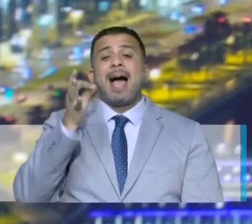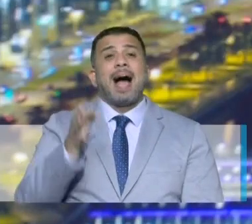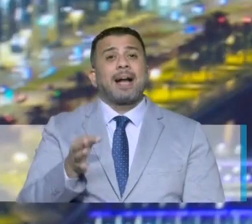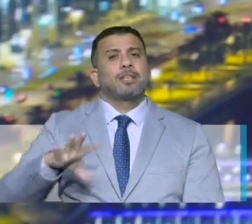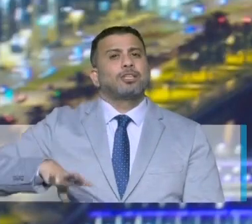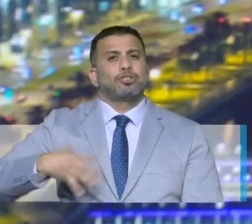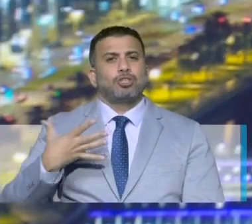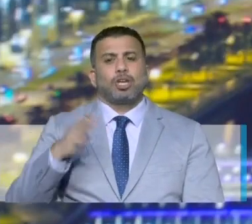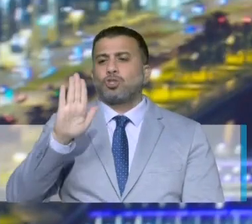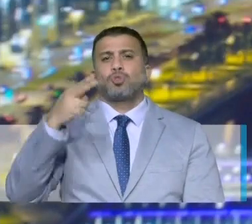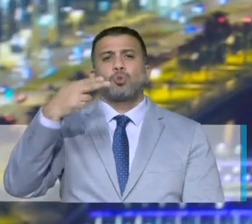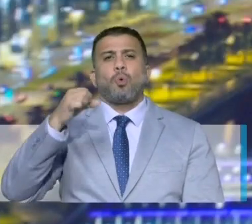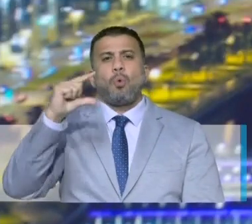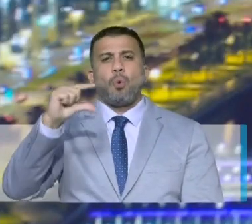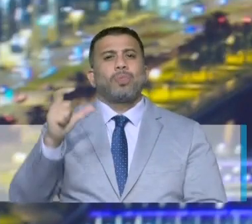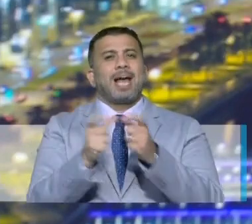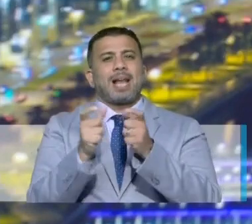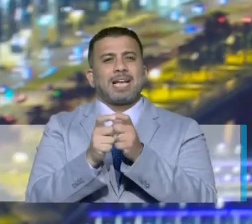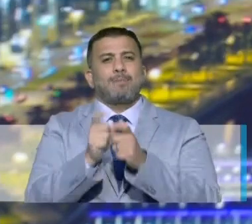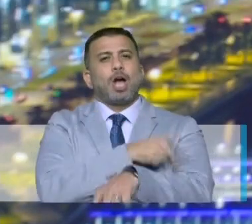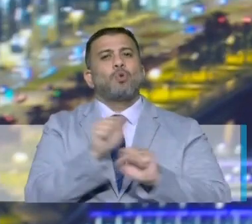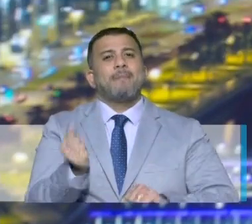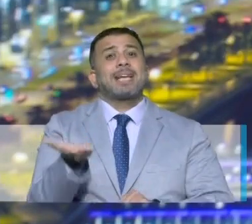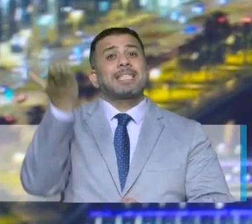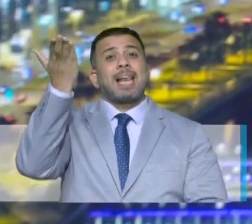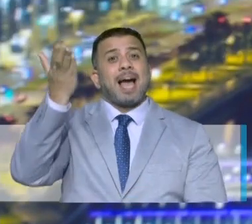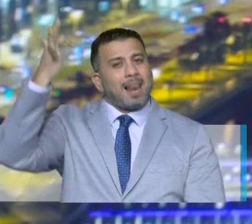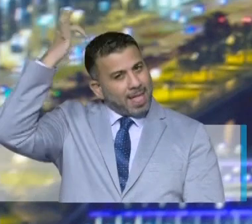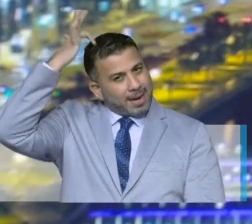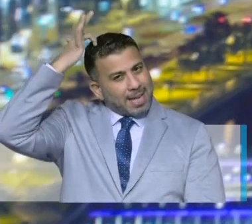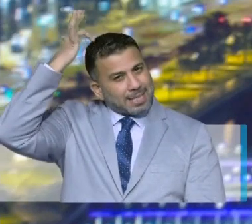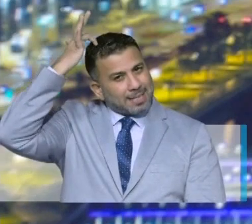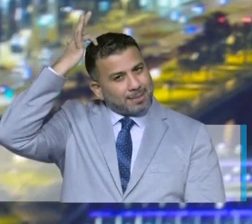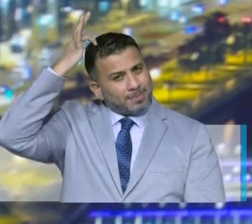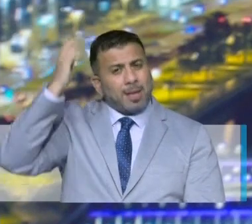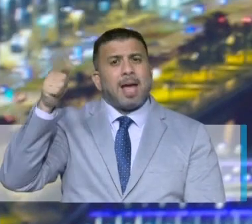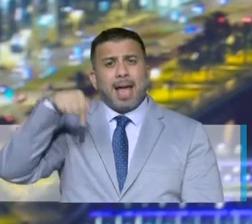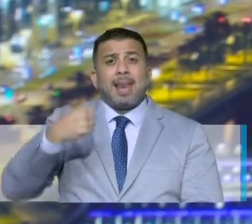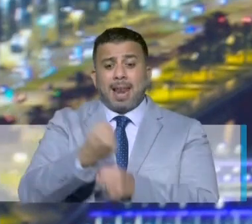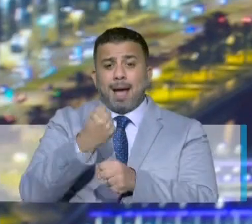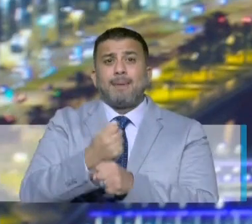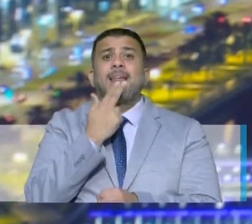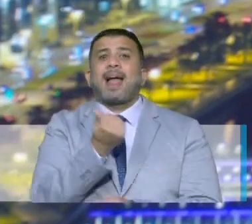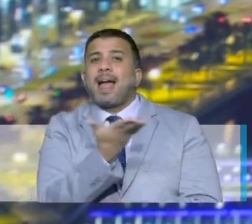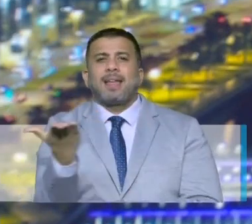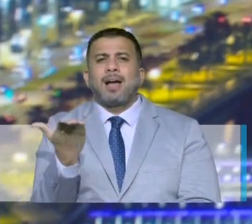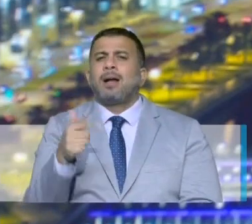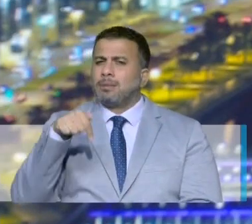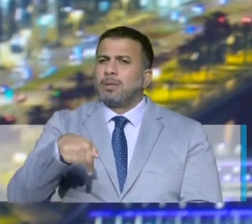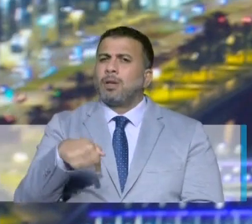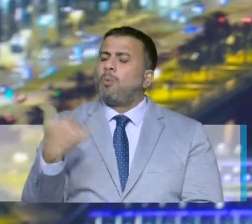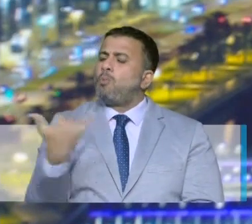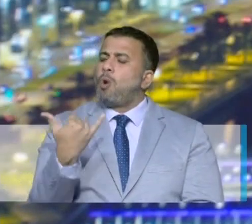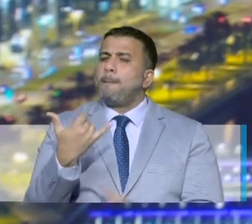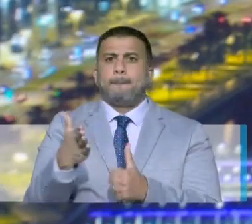اكد صاحب السمو الشيخ سعود بن صقر القاسمي عضو المجلس الاعلى حاكم راس الخيمه ان الاعمال الخيريه